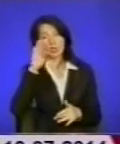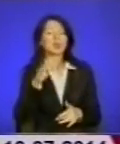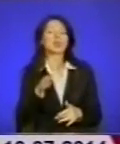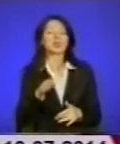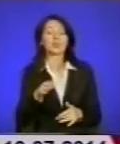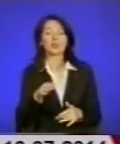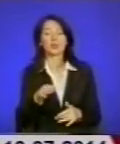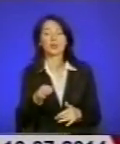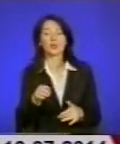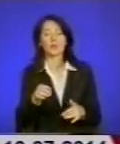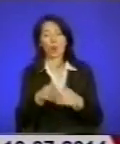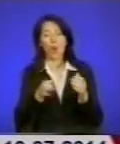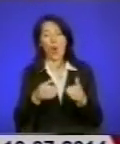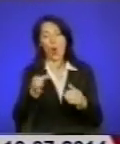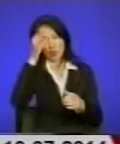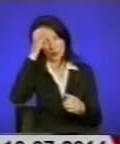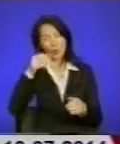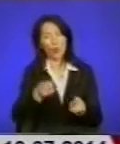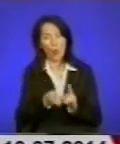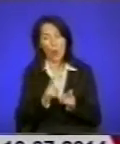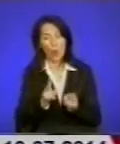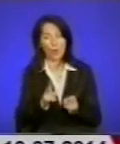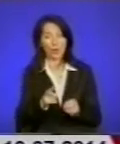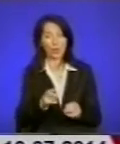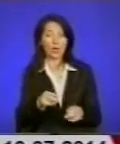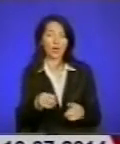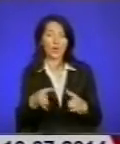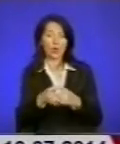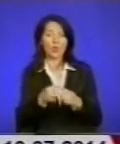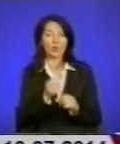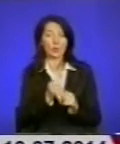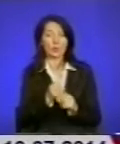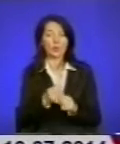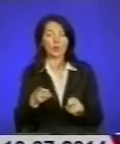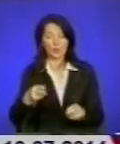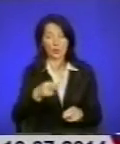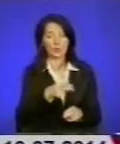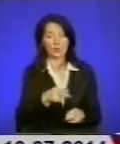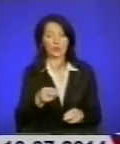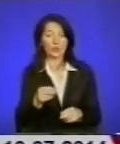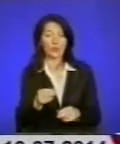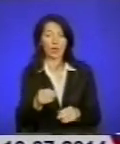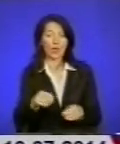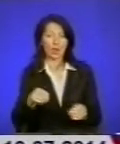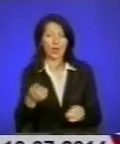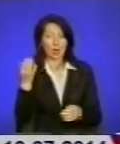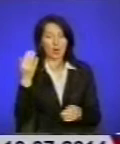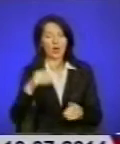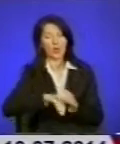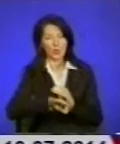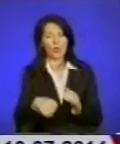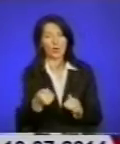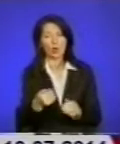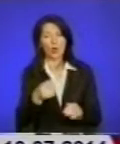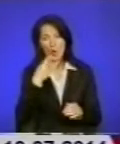харчової промисловості. У колонії працює за крійницею. Відбуває покарання за пограбування. Каже, у свій час потрапила в погану компанію.